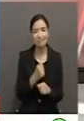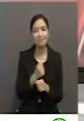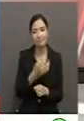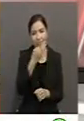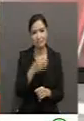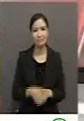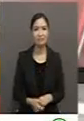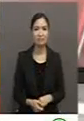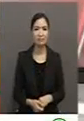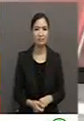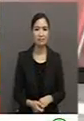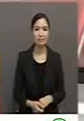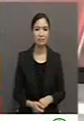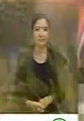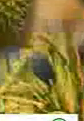ค่ะ